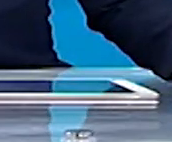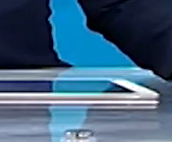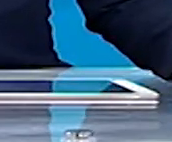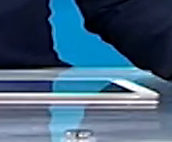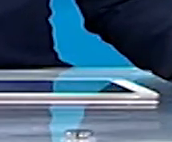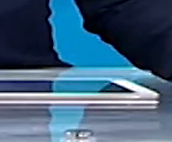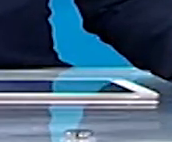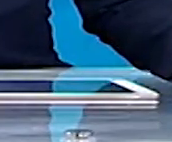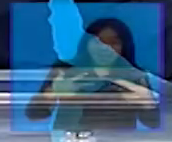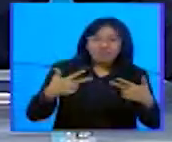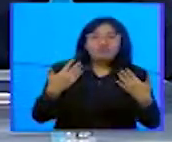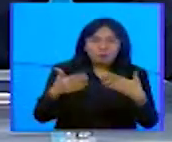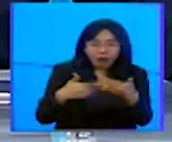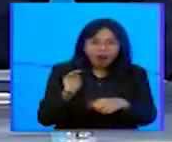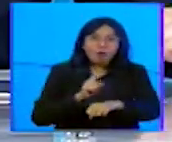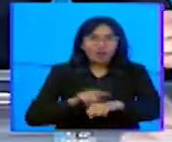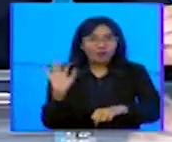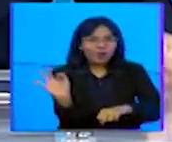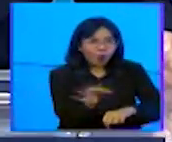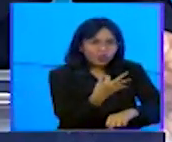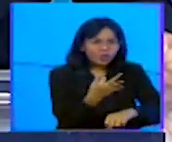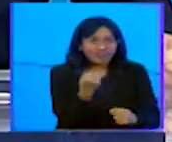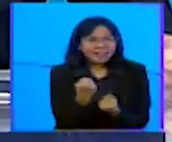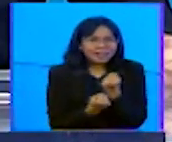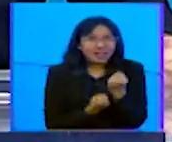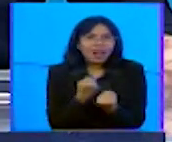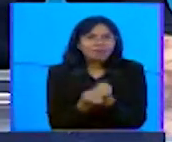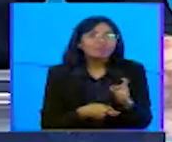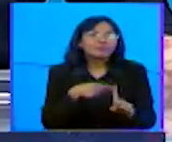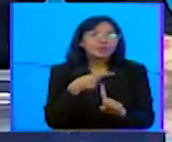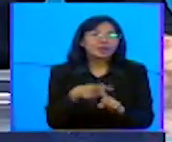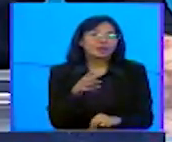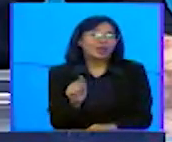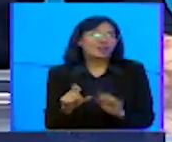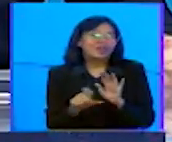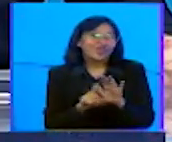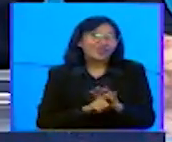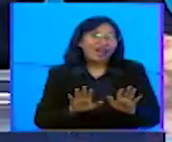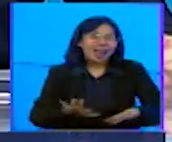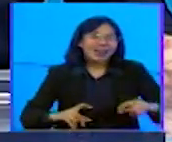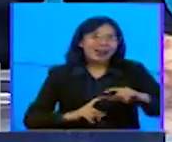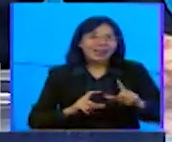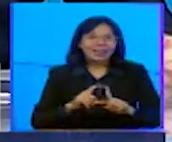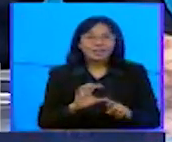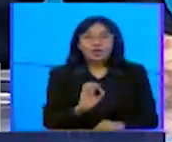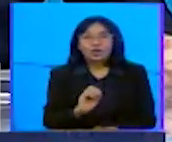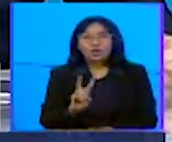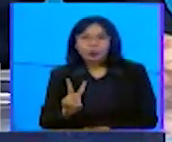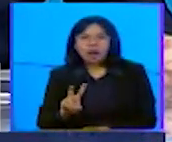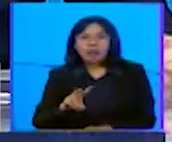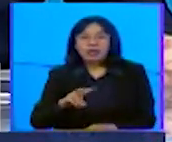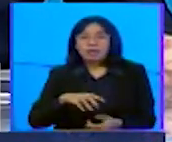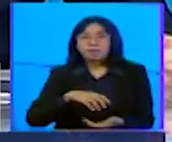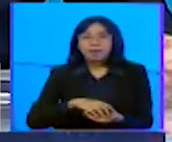Waktu luang saat tidak belajar secara daring dapat diisi dengan berbagai kegiatan positif seperti yang dilakukan oleh siswa-siswi SD Negeri